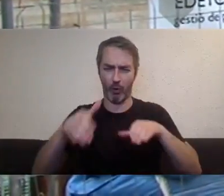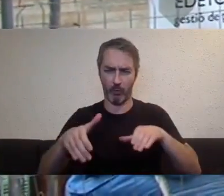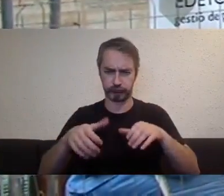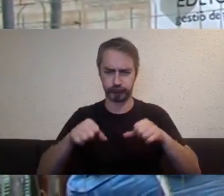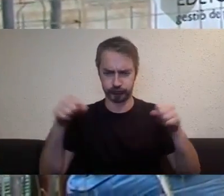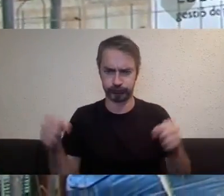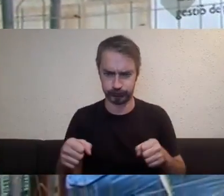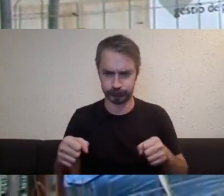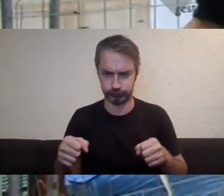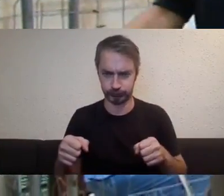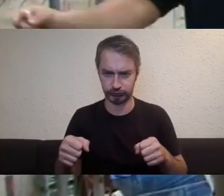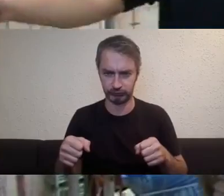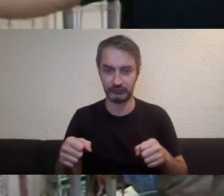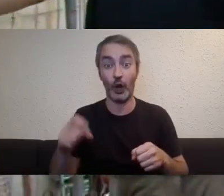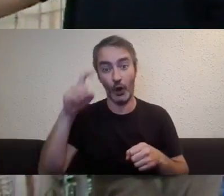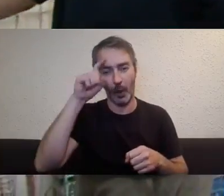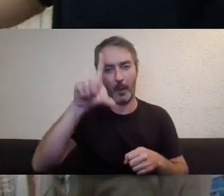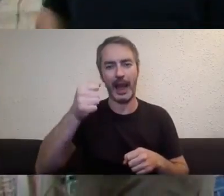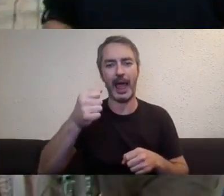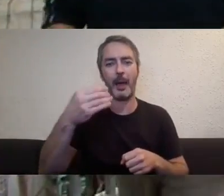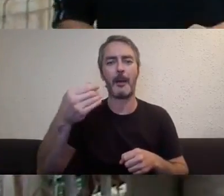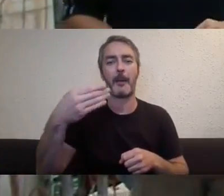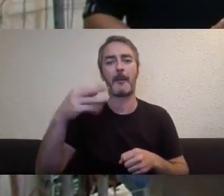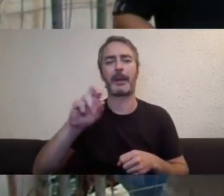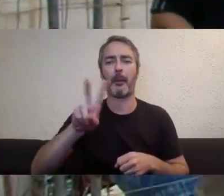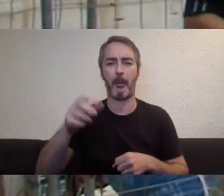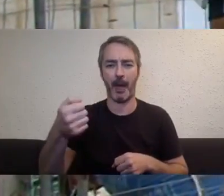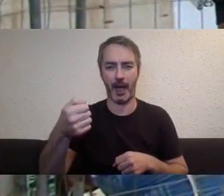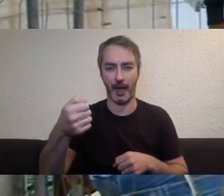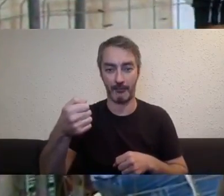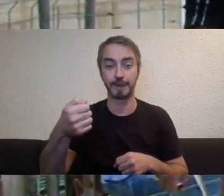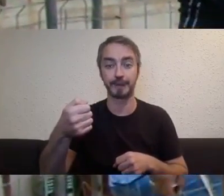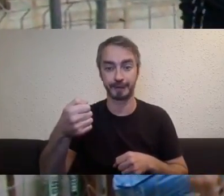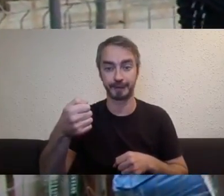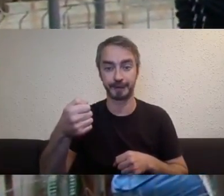grans, que es van dir La Breva. Llavors,